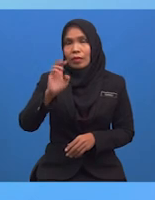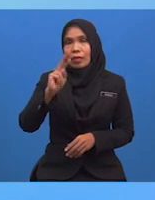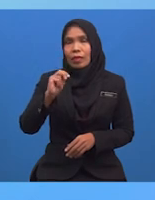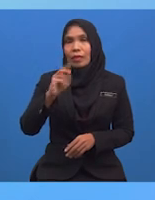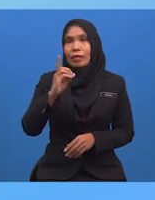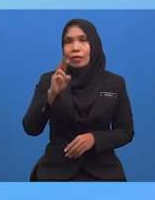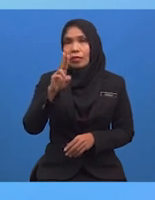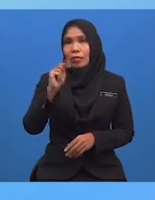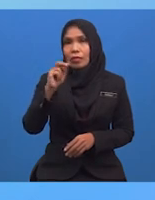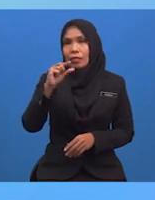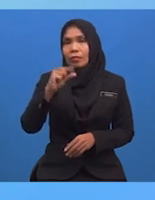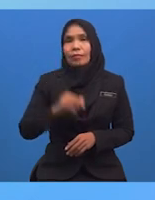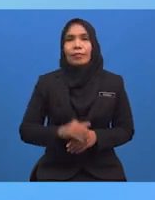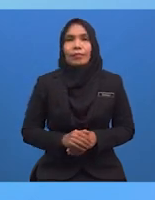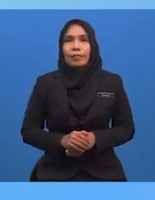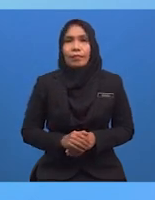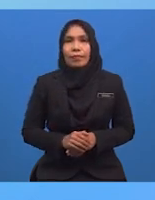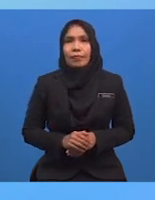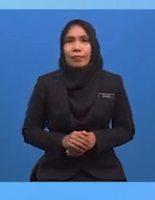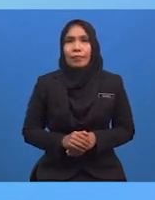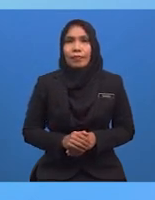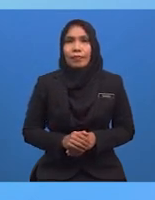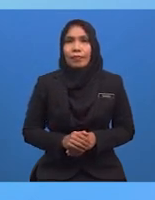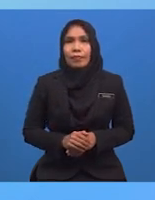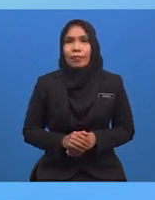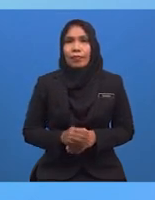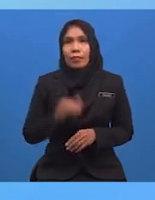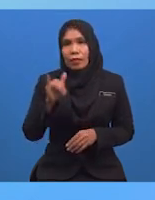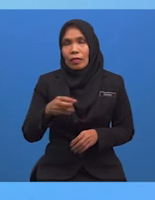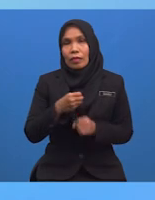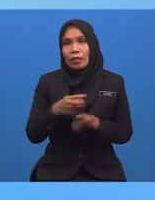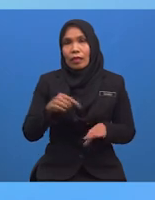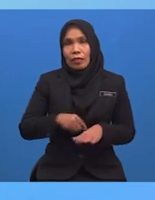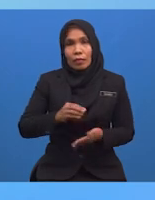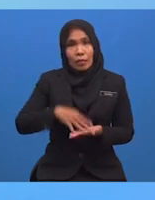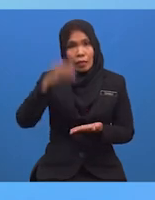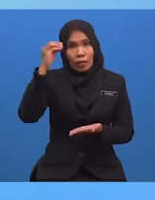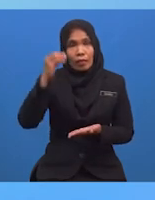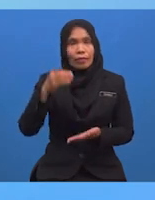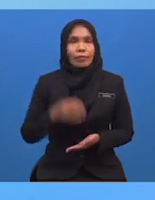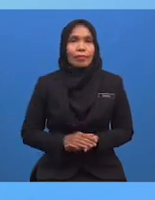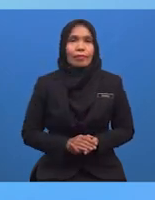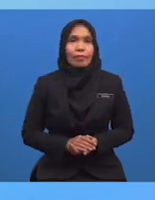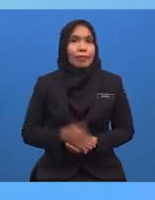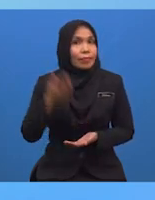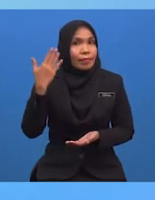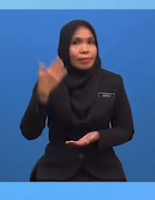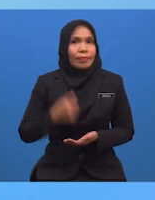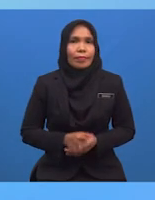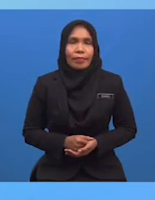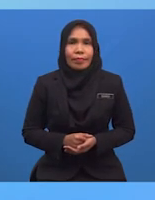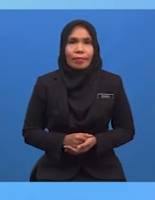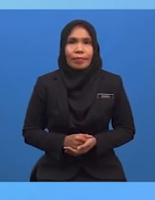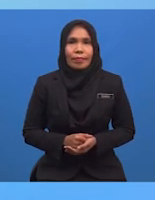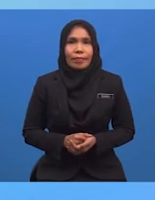tarikan permintaan dan inflasi diimport yang telah dipelajari dalam episod lepas.